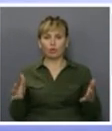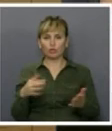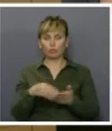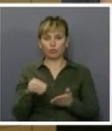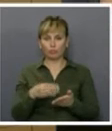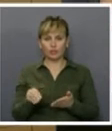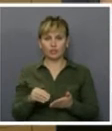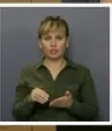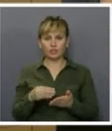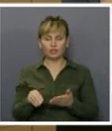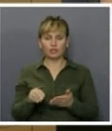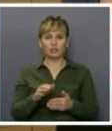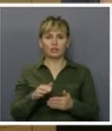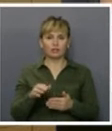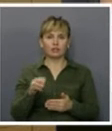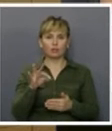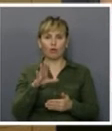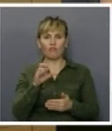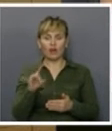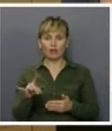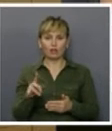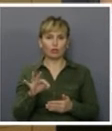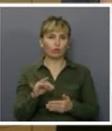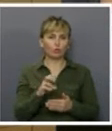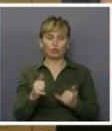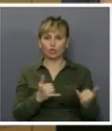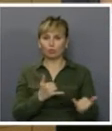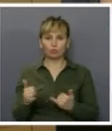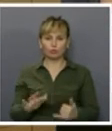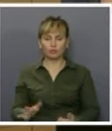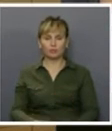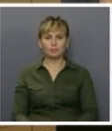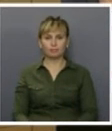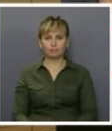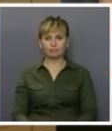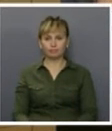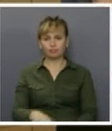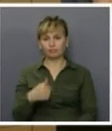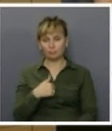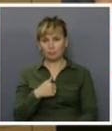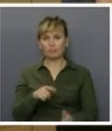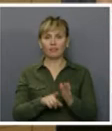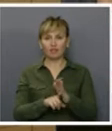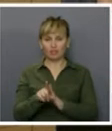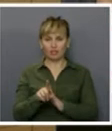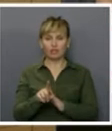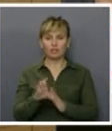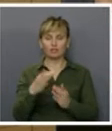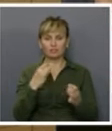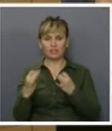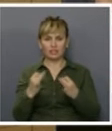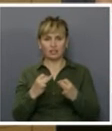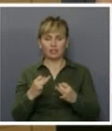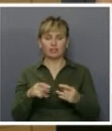именно товар, но не услуги. Все понятно. Я в начале нашей с вами беседы уже